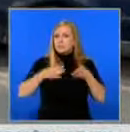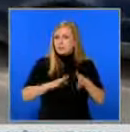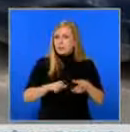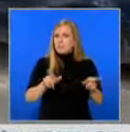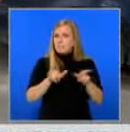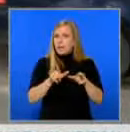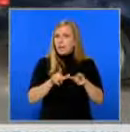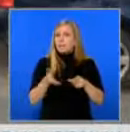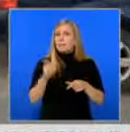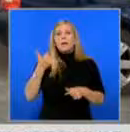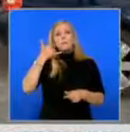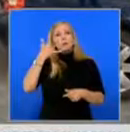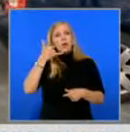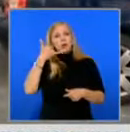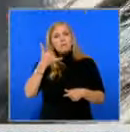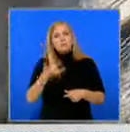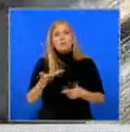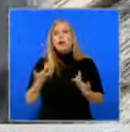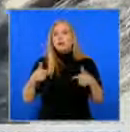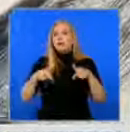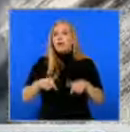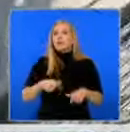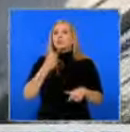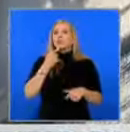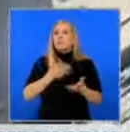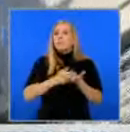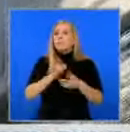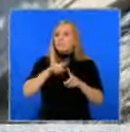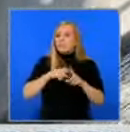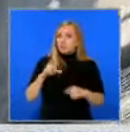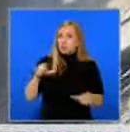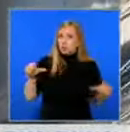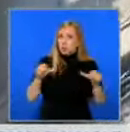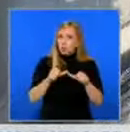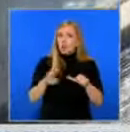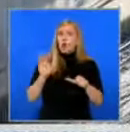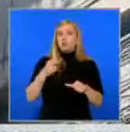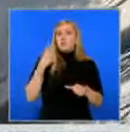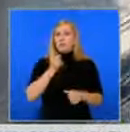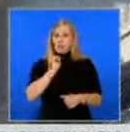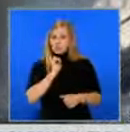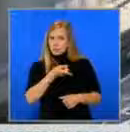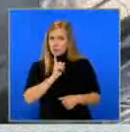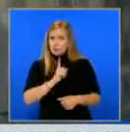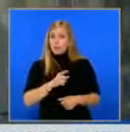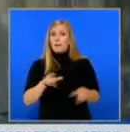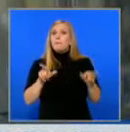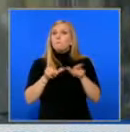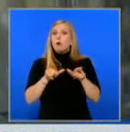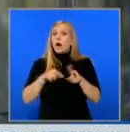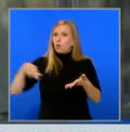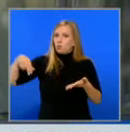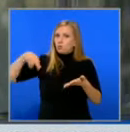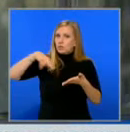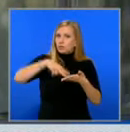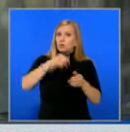когато от отново е бил в следствения арест през юли тази година е имало още две заплахи според разследващите михайлов дори е отишъл до работното място